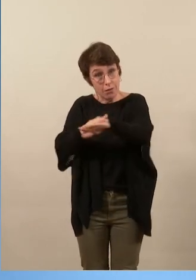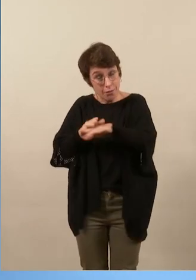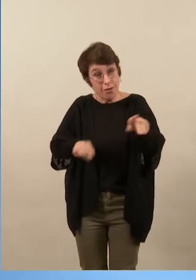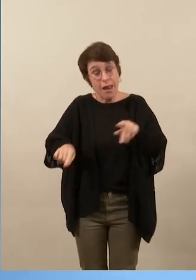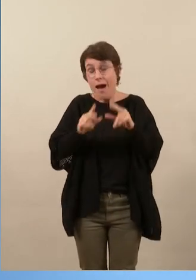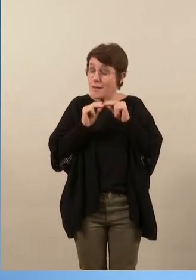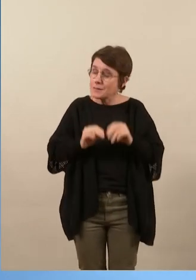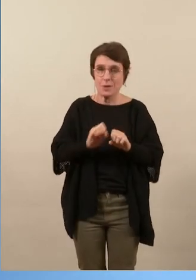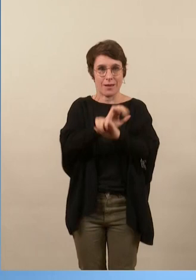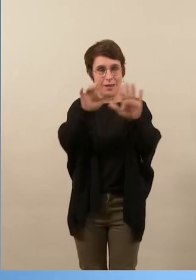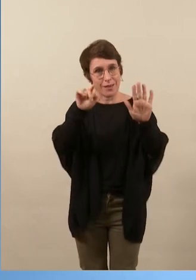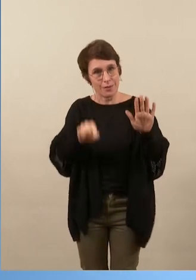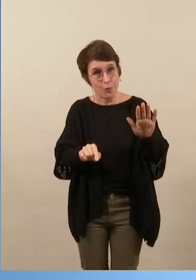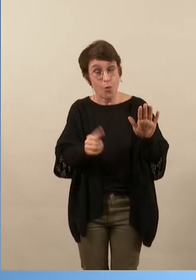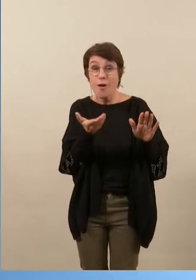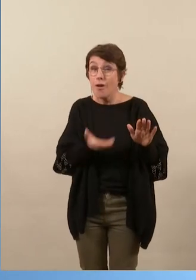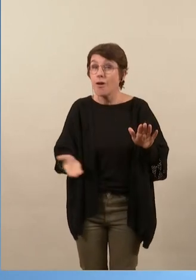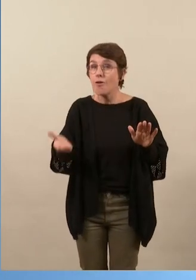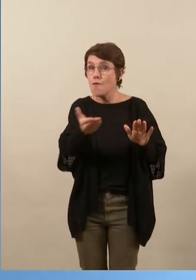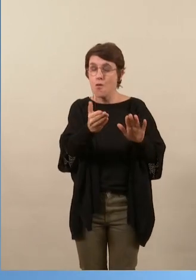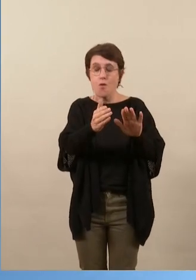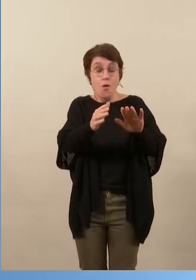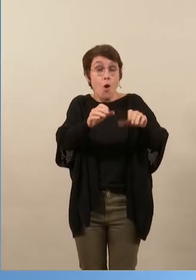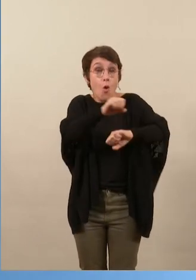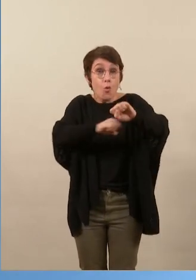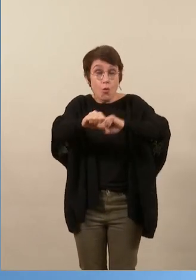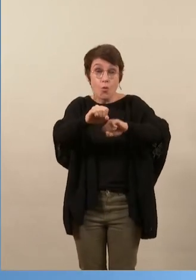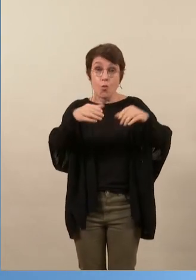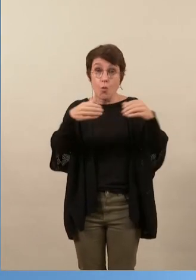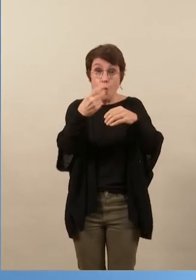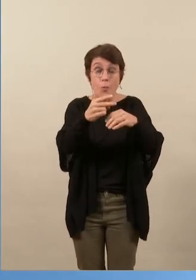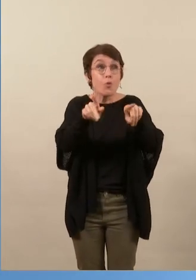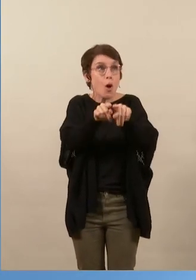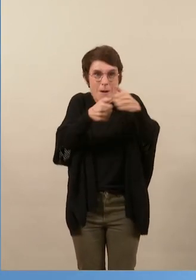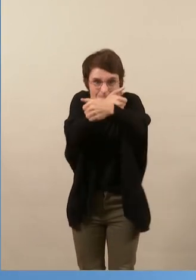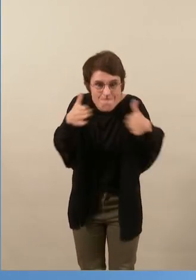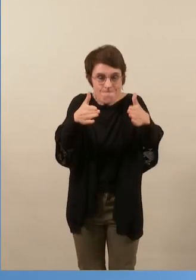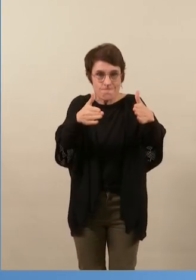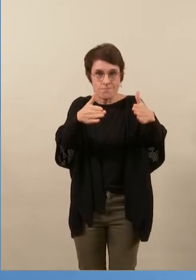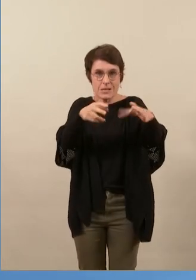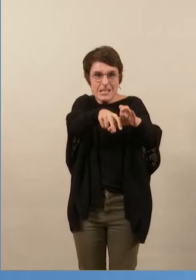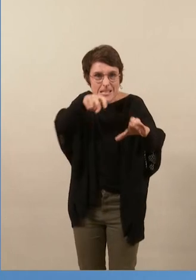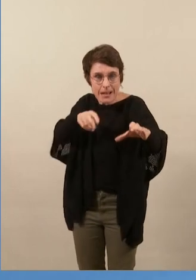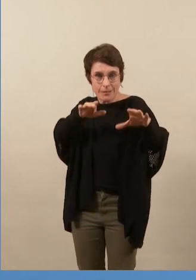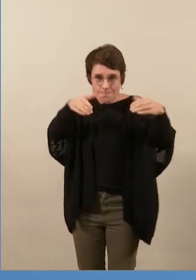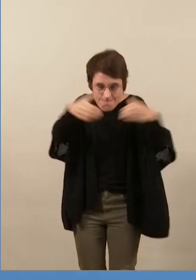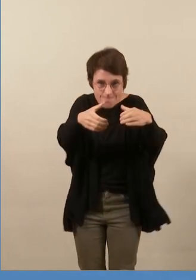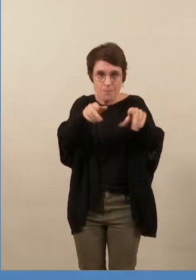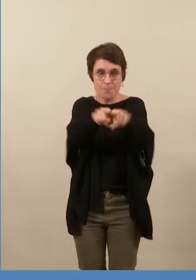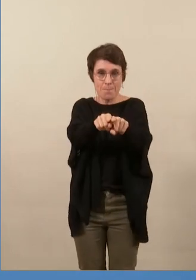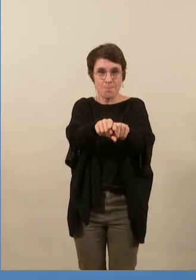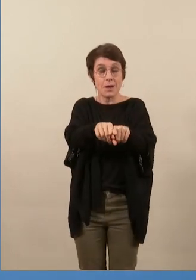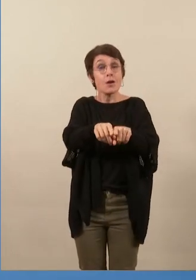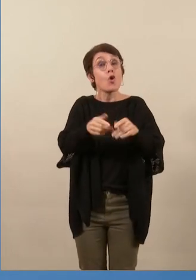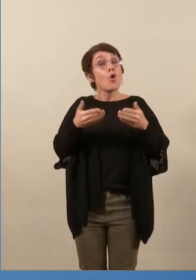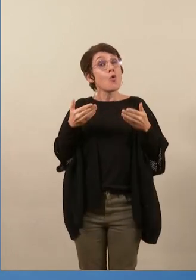confirme bien le le caractère profondément clanique de votre fonctionnement et c'est aujourd'hui Vincent fristau qui tout de même est un